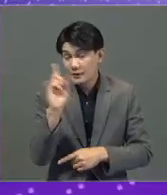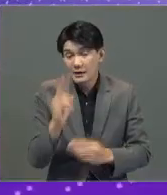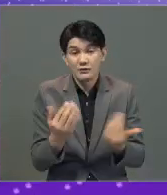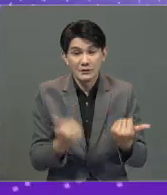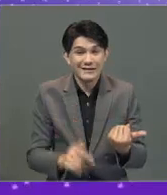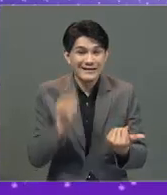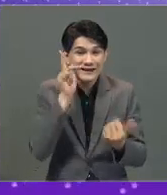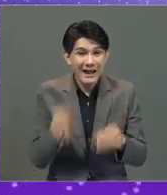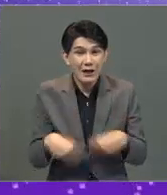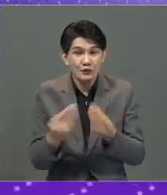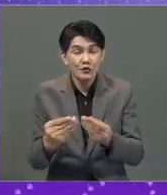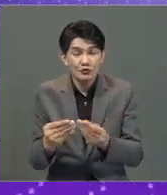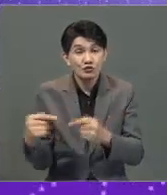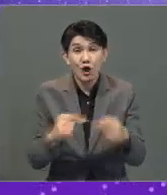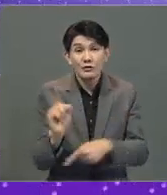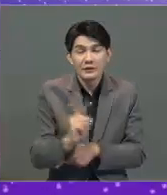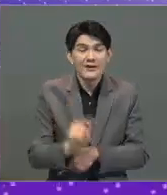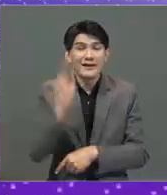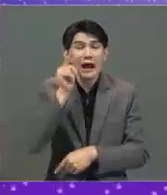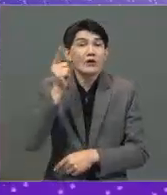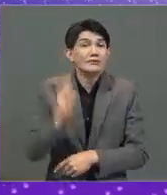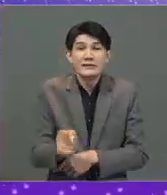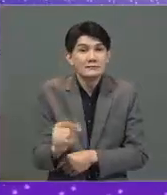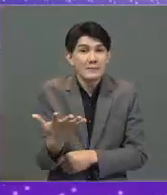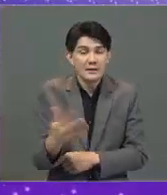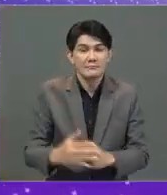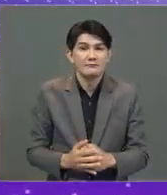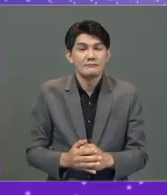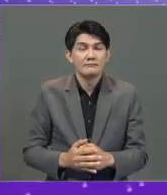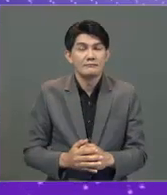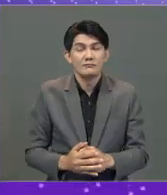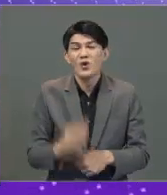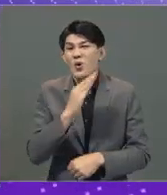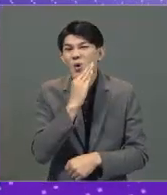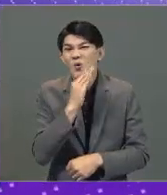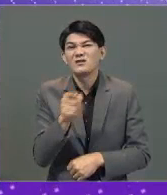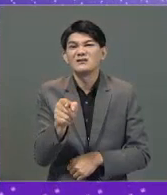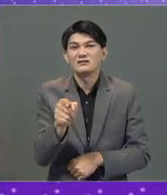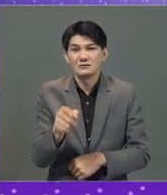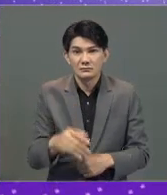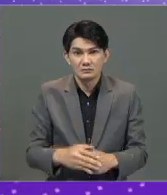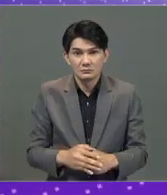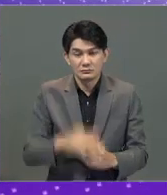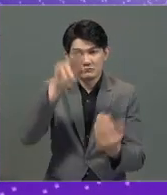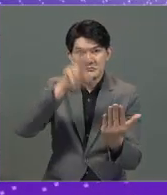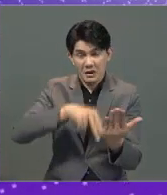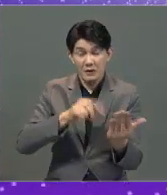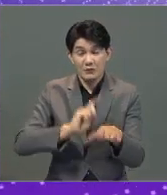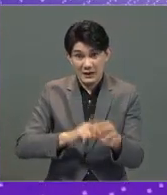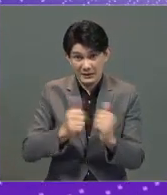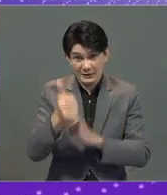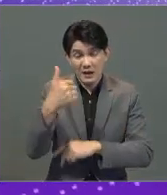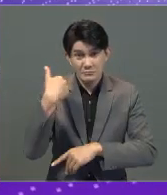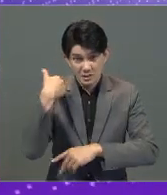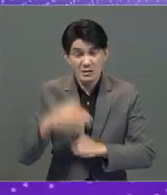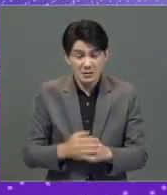บอกเลยนะคะว่าขาวที่ส่งอันนี้คือข่าวปลอบเนี่ยชัดเจนนะคะเราขึ้นให้นะองค์ทรงน่าจะอ่านทันนะคะเพราะว่าหลาย